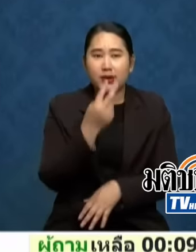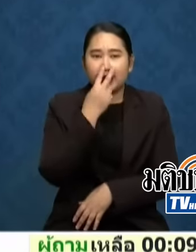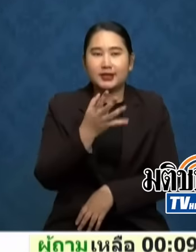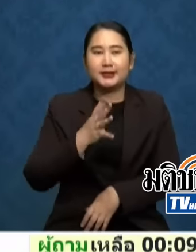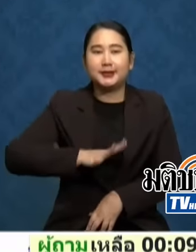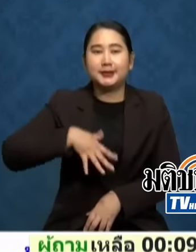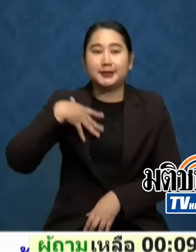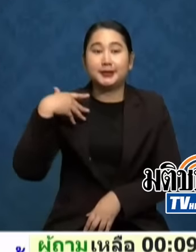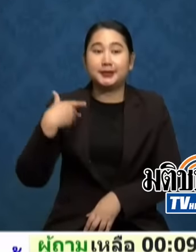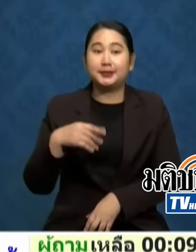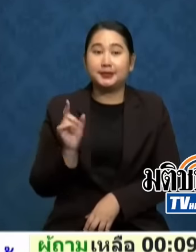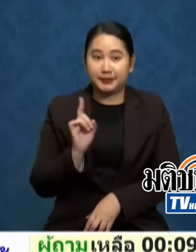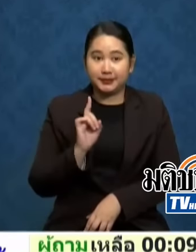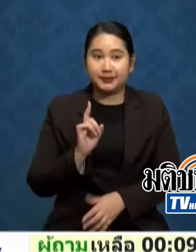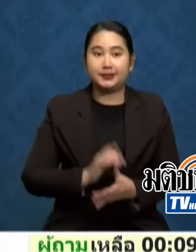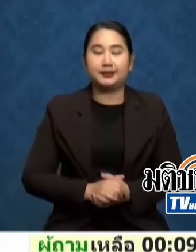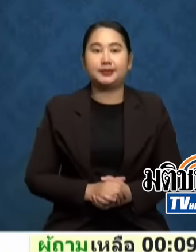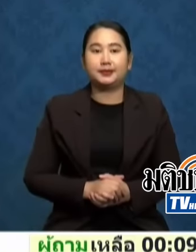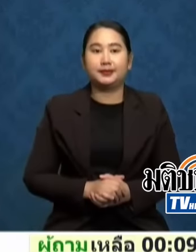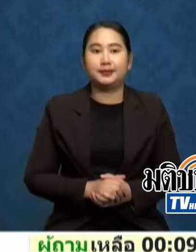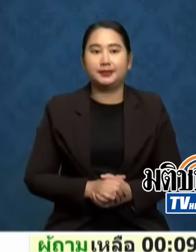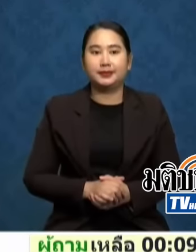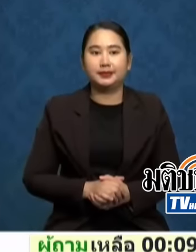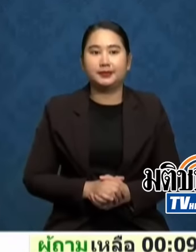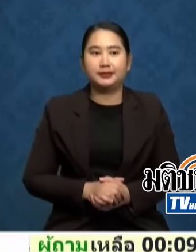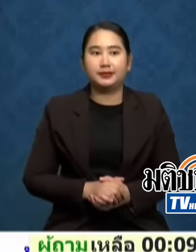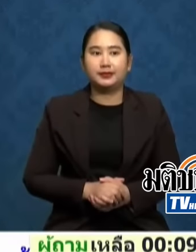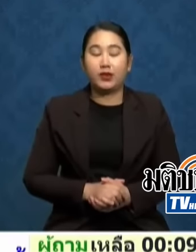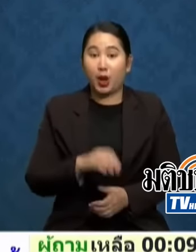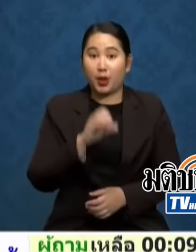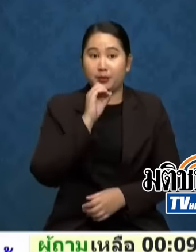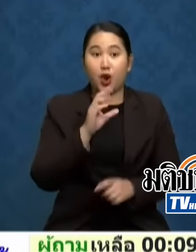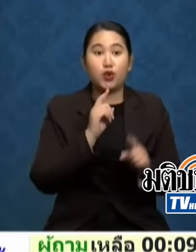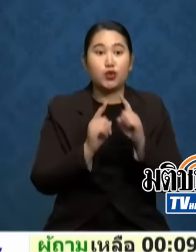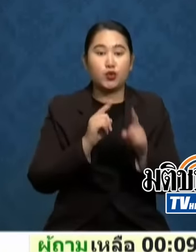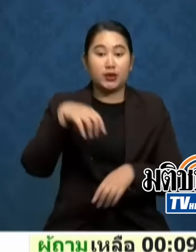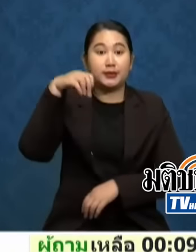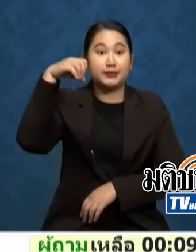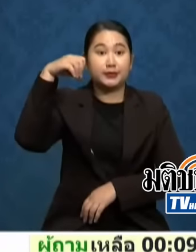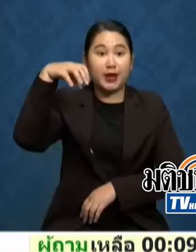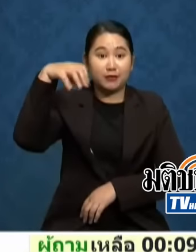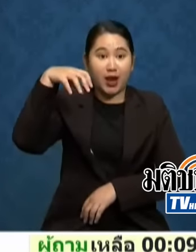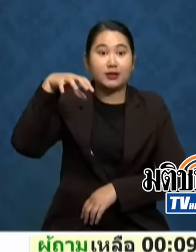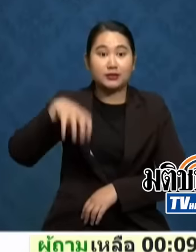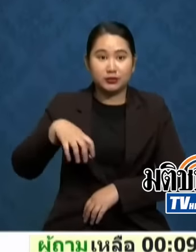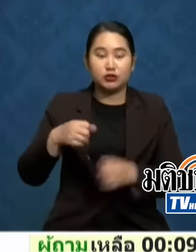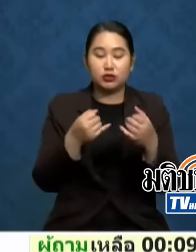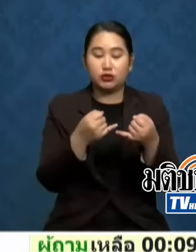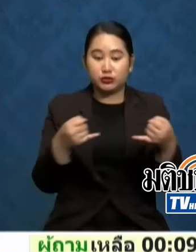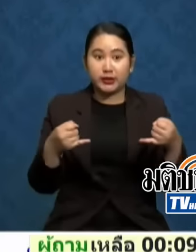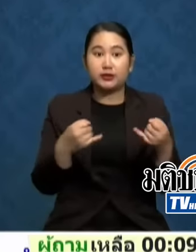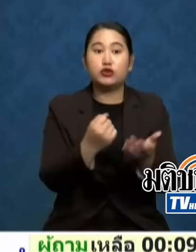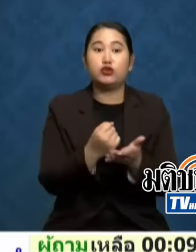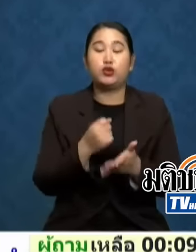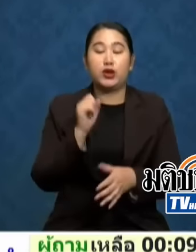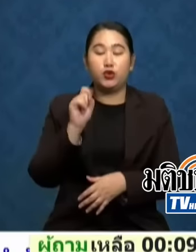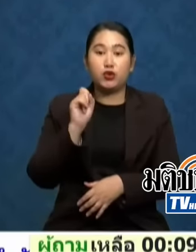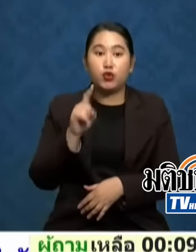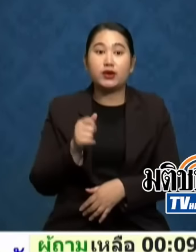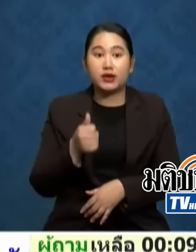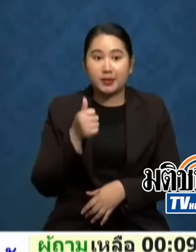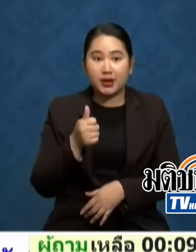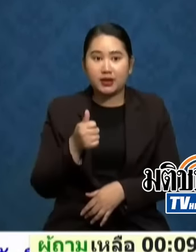กยังไงครับเราสามารถติดต่อการไฟฟ้าประสานให้ติดมิเตอร์ชั่วคราวติดเดินสายไฟฟ้าในระยะเร่งด่วนได้เลย